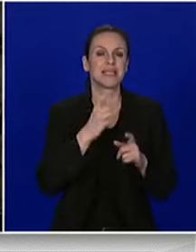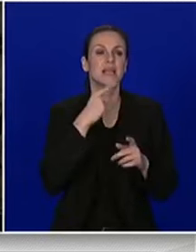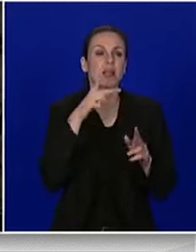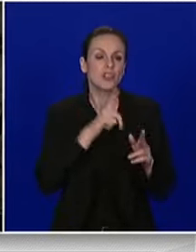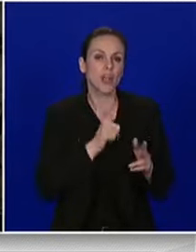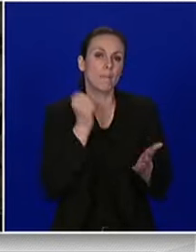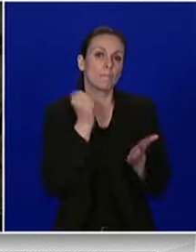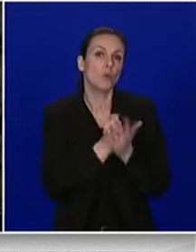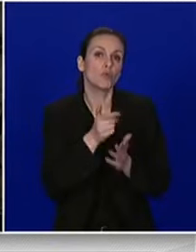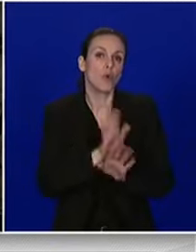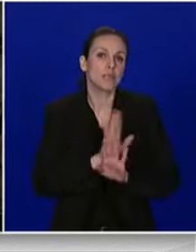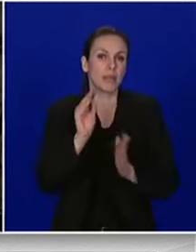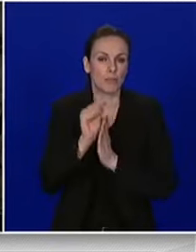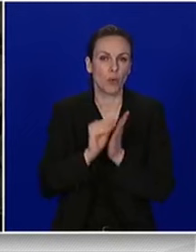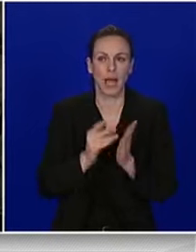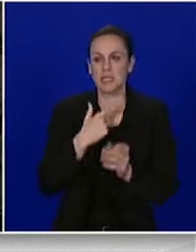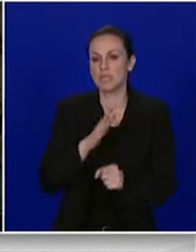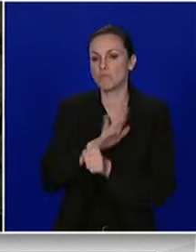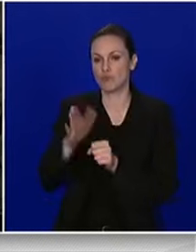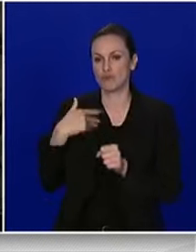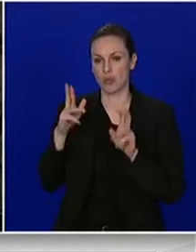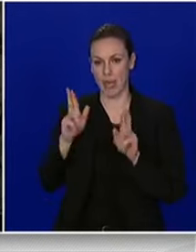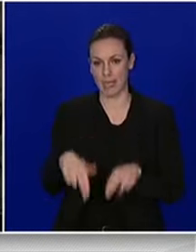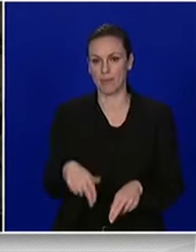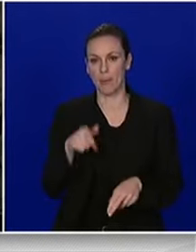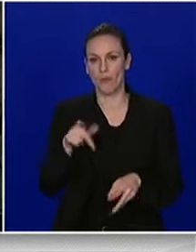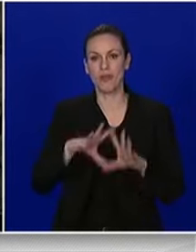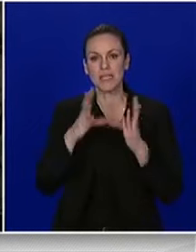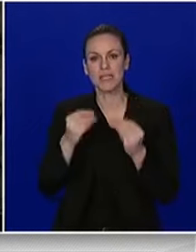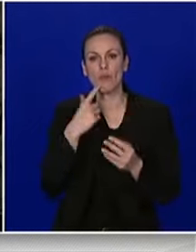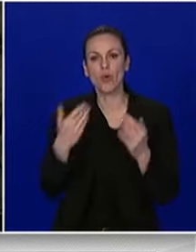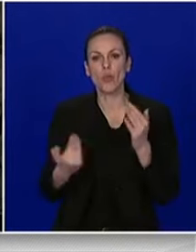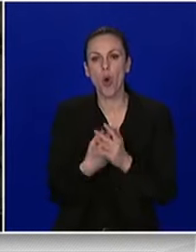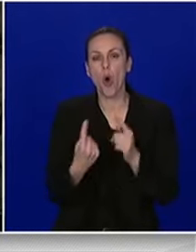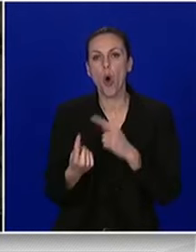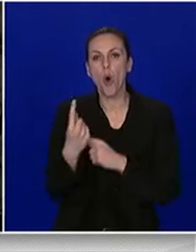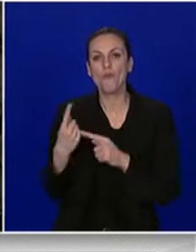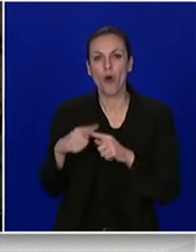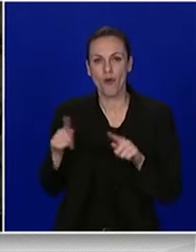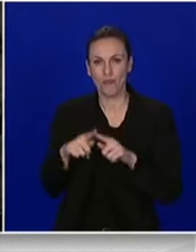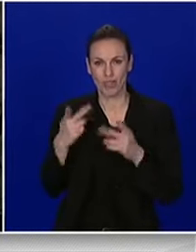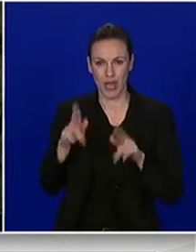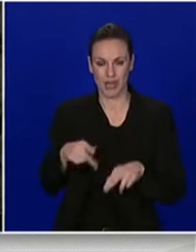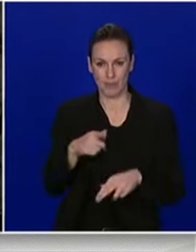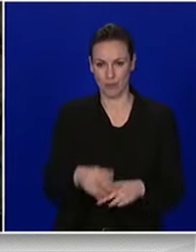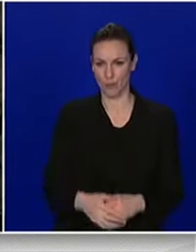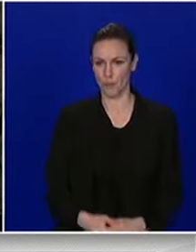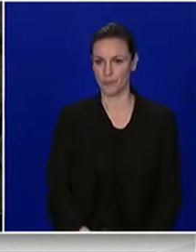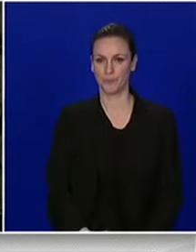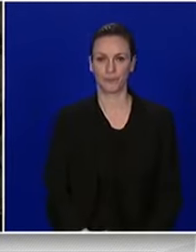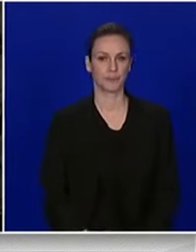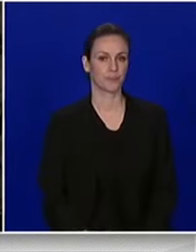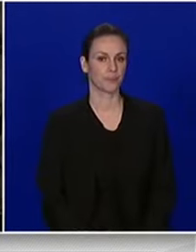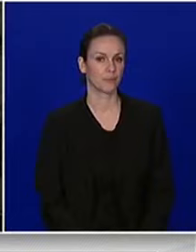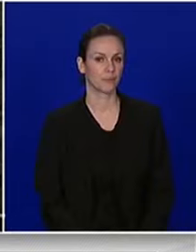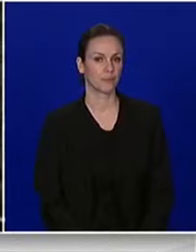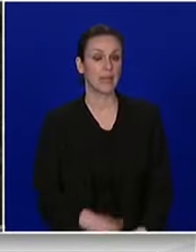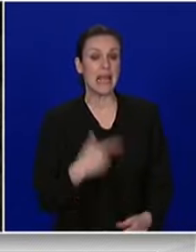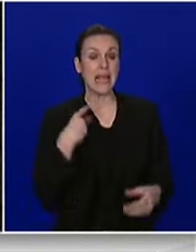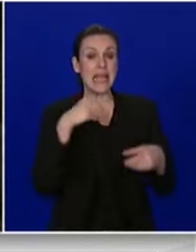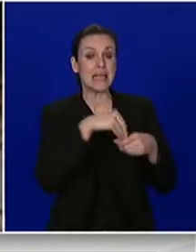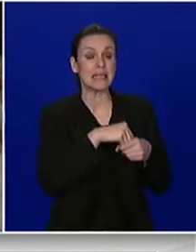to su sad potpuni podaci o svim novim varijantama koje trenutno imamo. Ako mogu samo